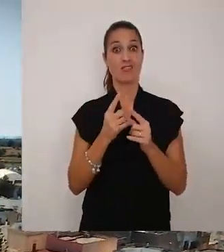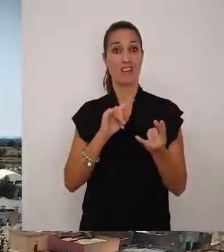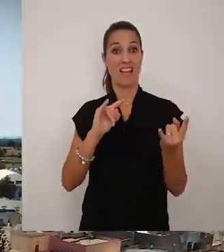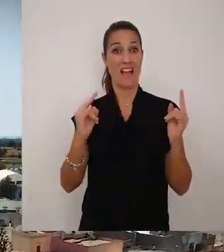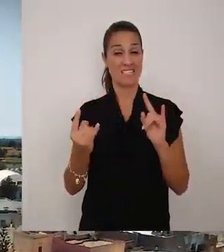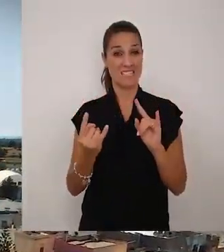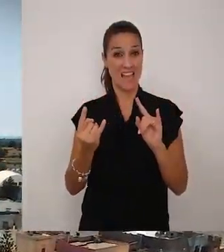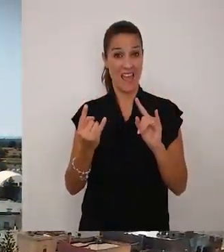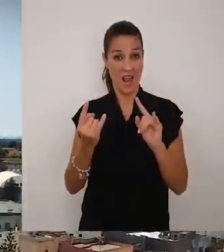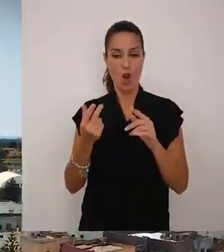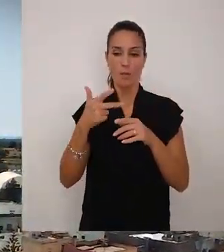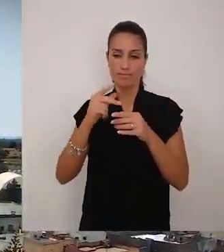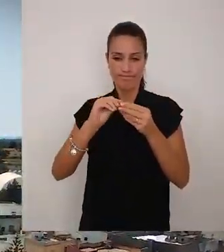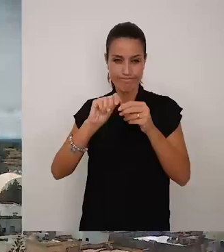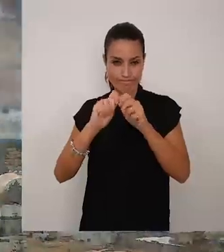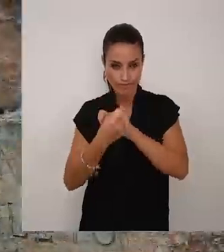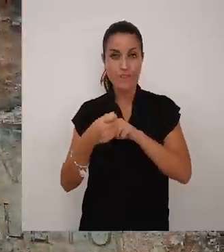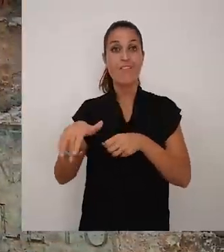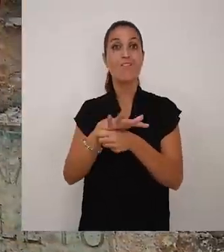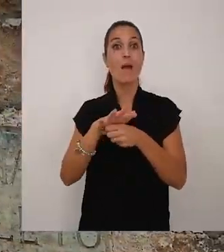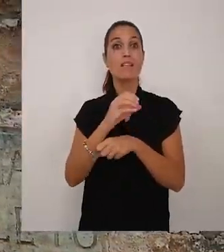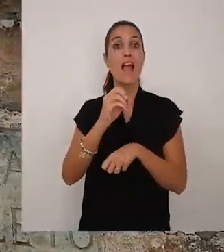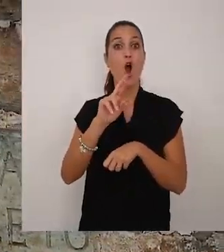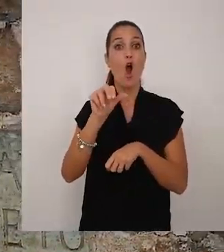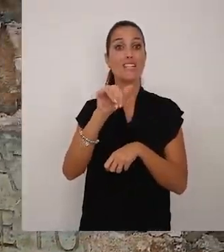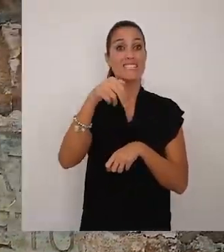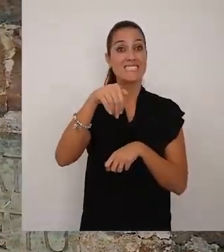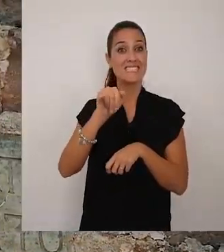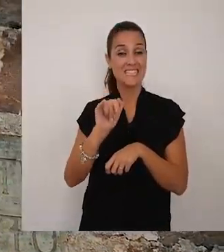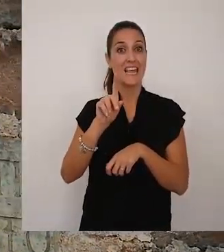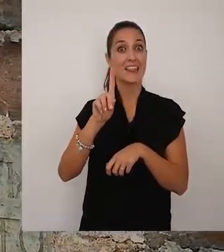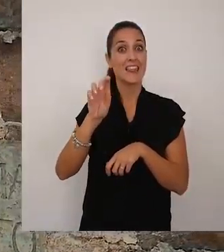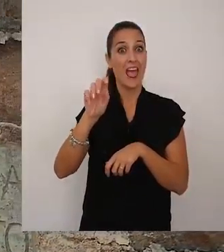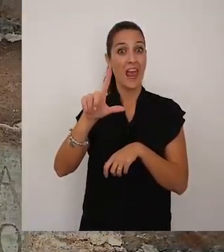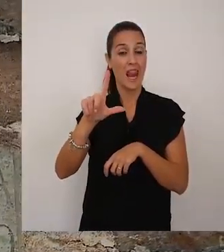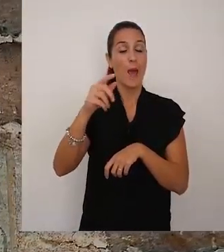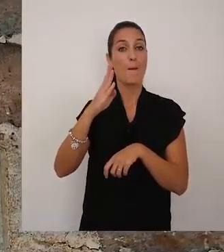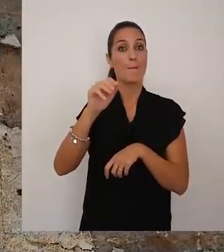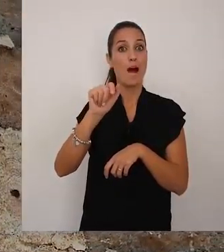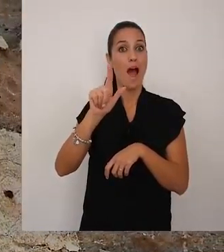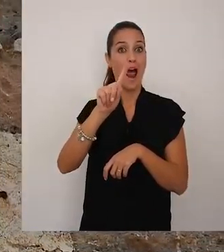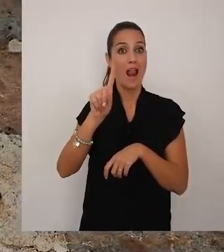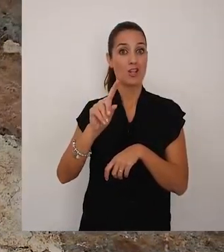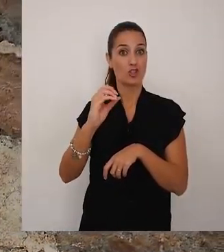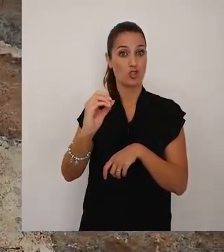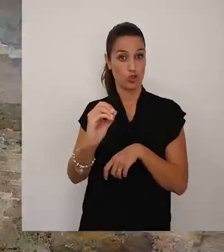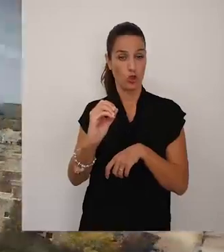fu fatto riedificare dalla famiglia degli Orsini del Balzo, ai tempi della contea di Soleto.